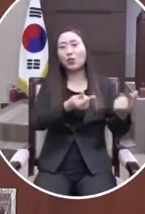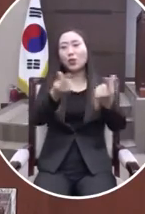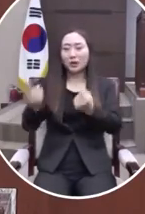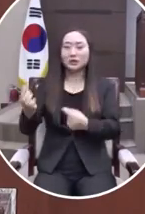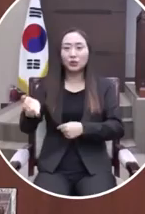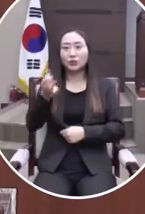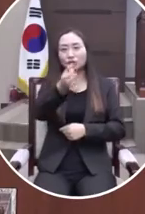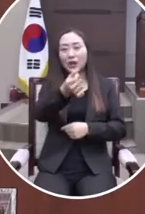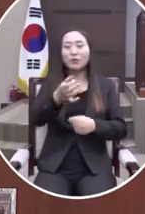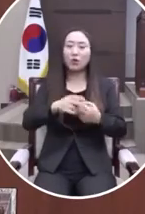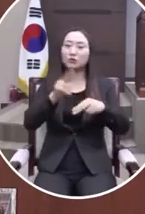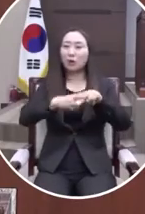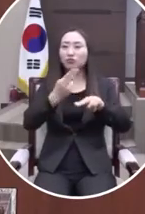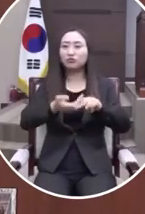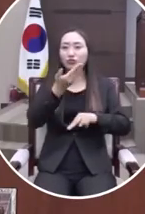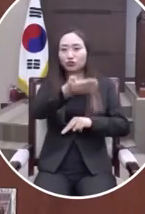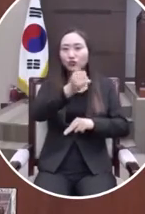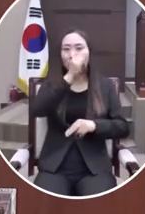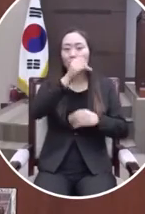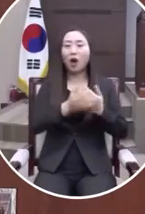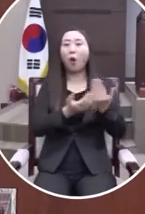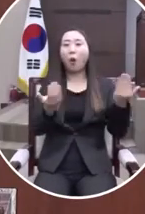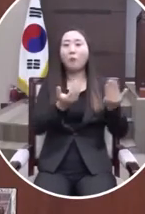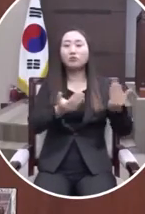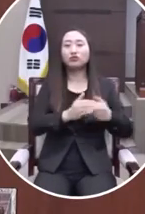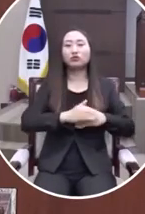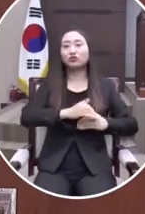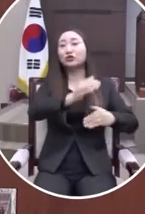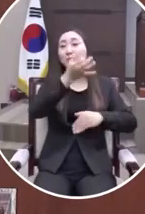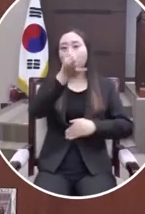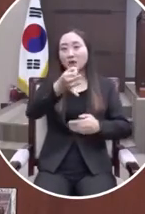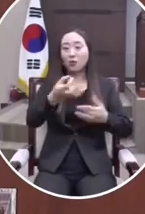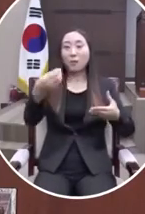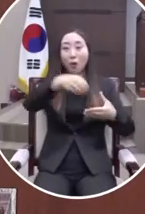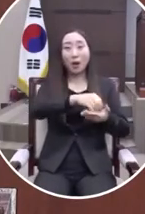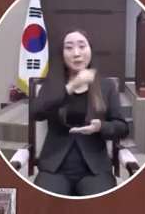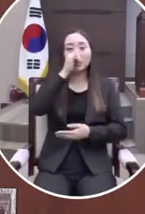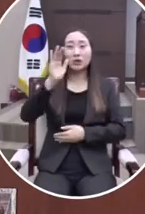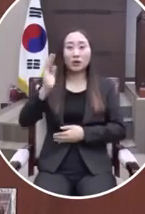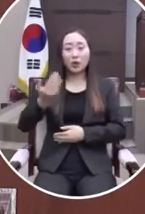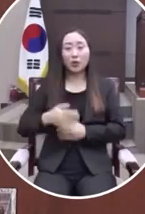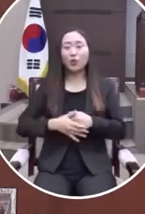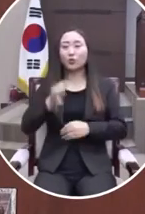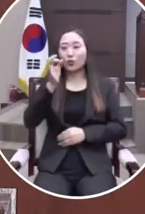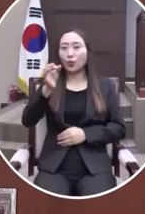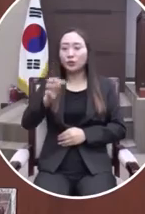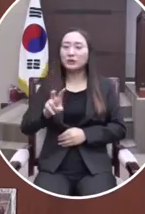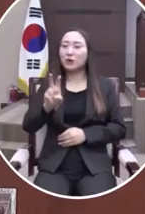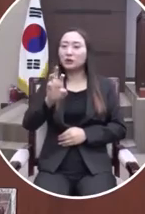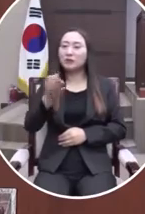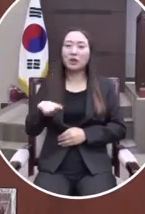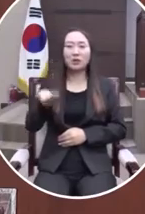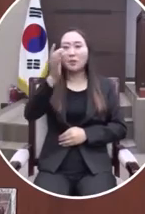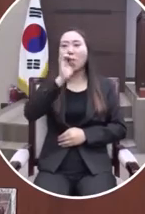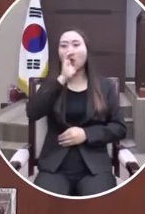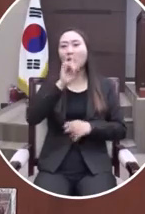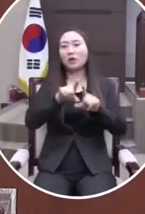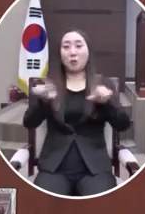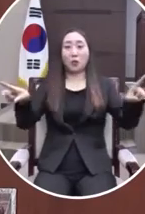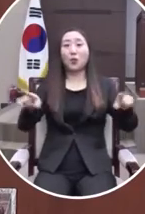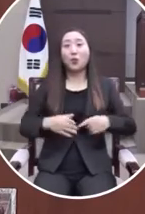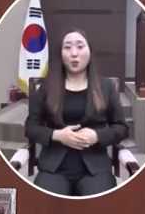일괄 지급하는 기념품은 업무 추진비로 편성해야 하며 액수도 수십만 원을 넘지 않는 게